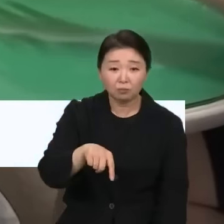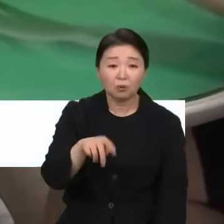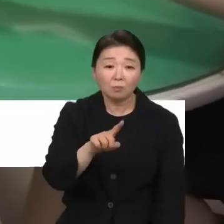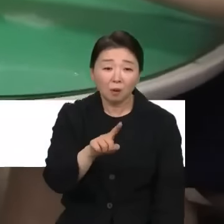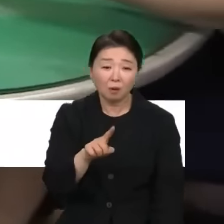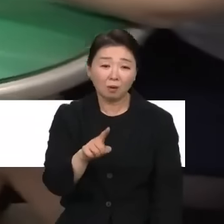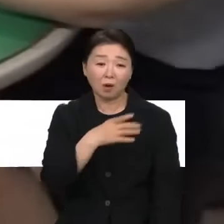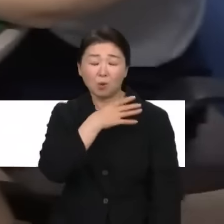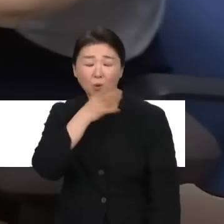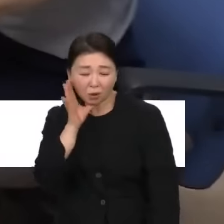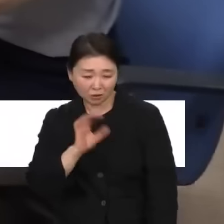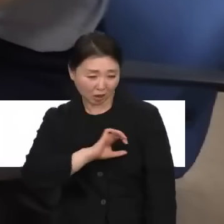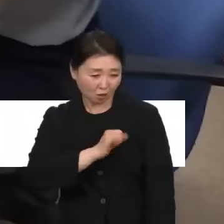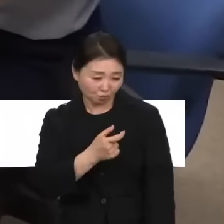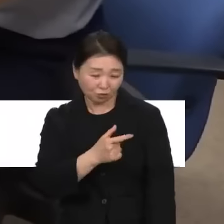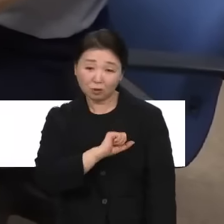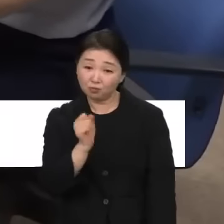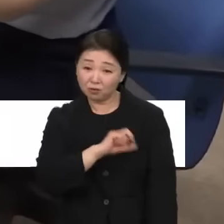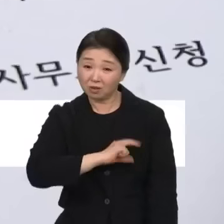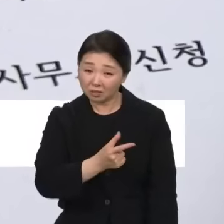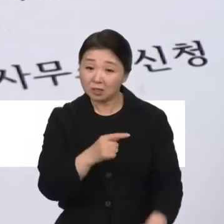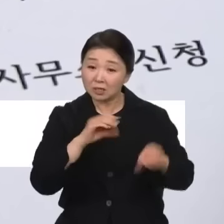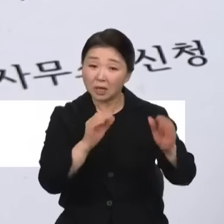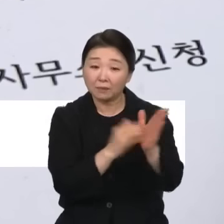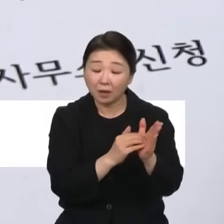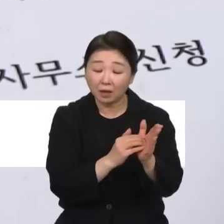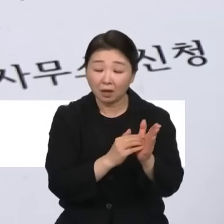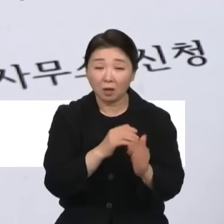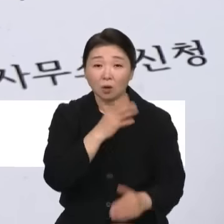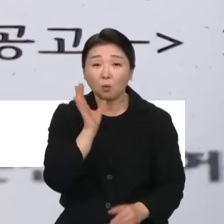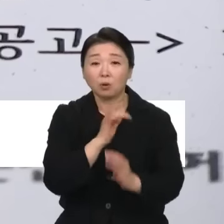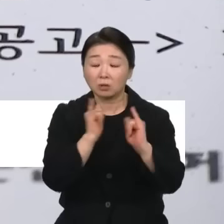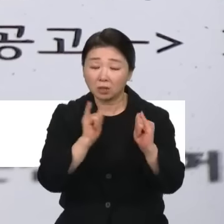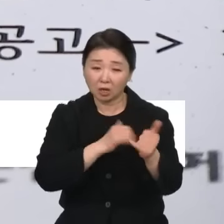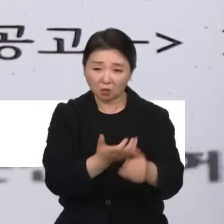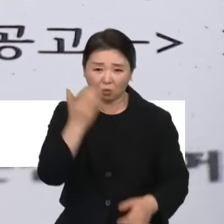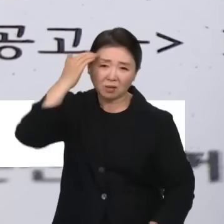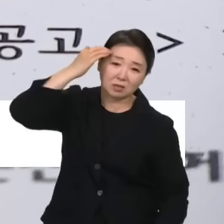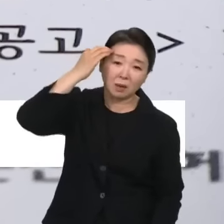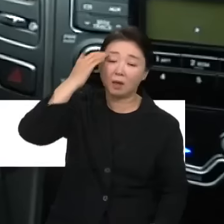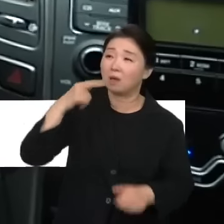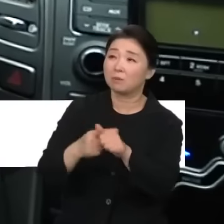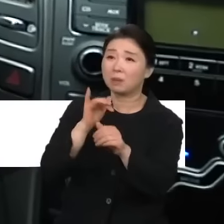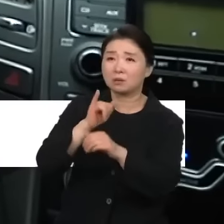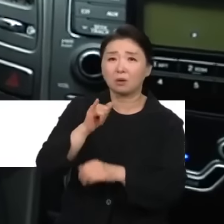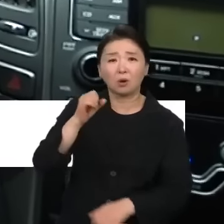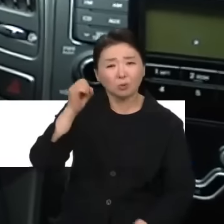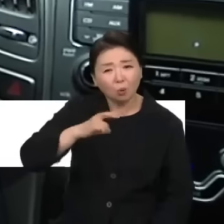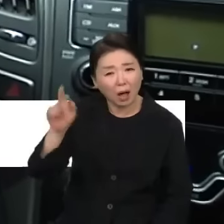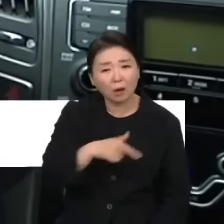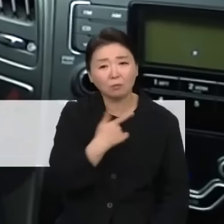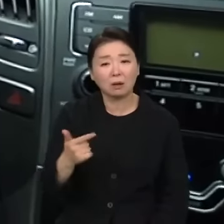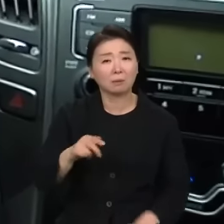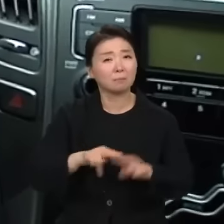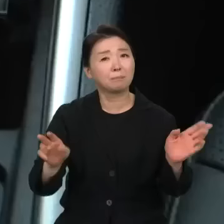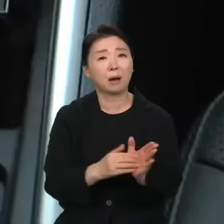운전면허를 제한하겠다는 정책을 발표한 뒤 고령자의 이동권을 침해한다는 비판이 일자 하루 만에 번복하기도